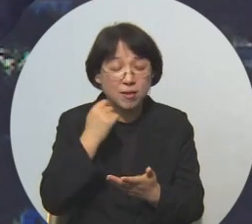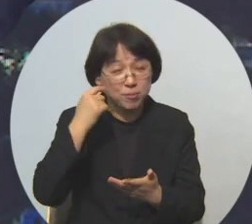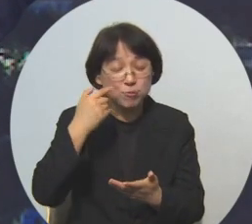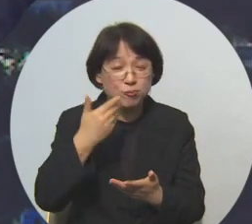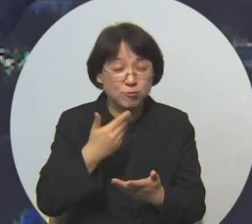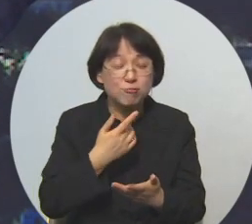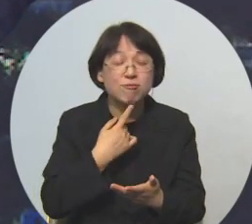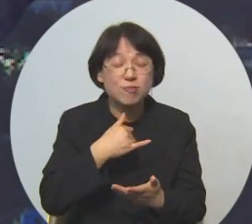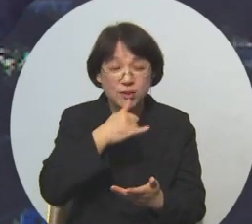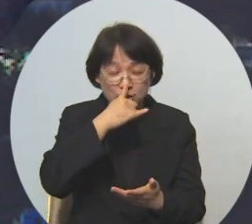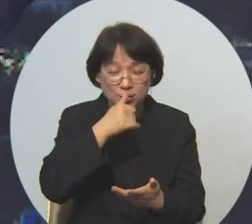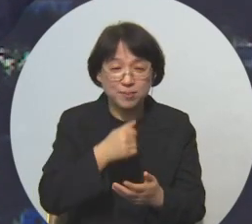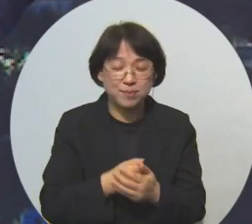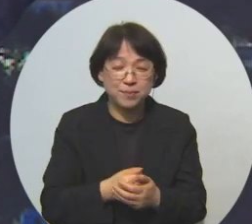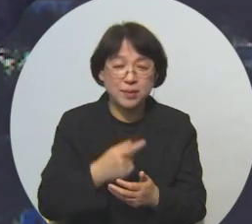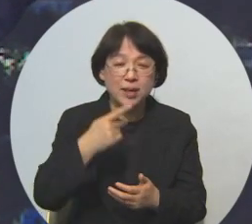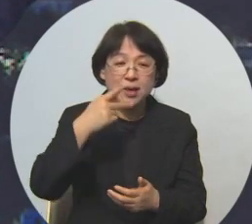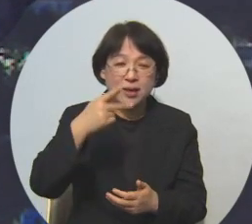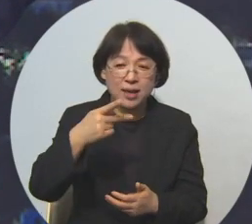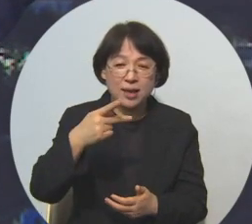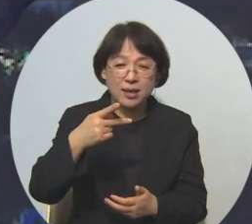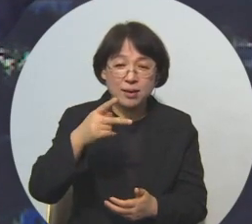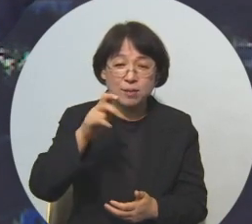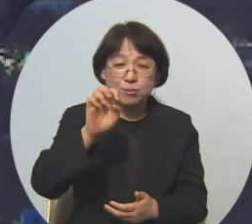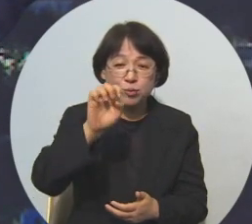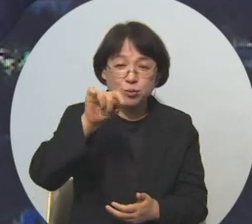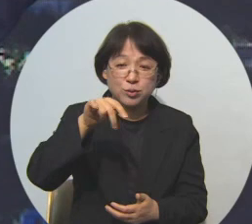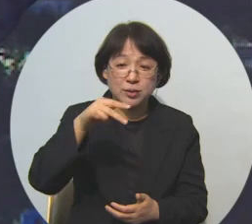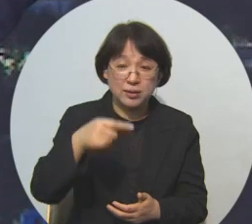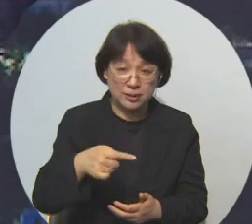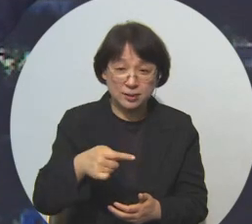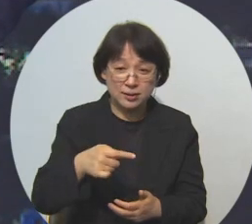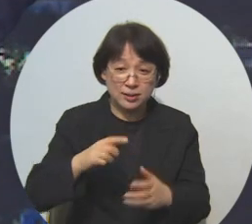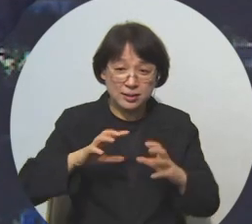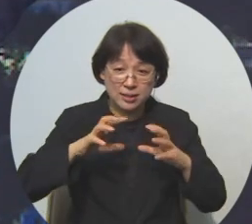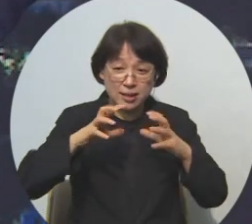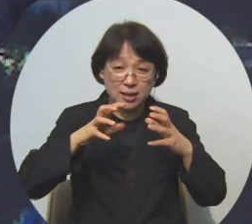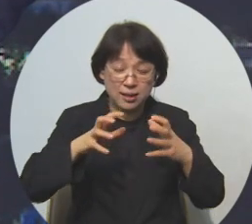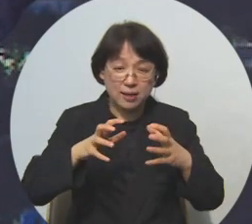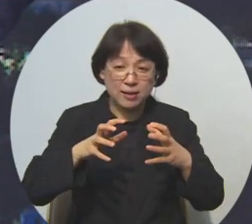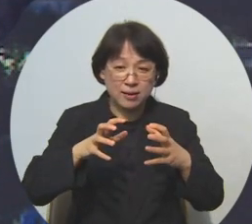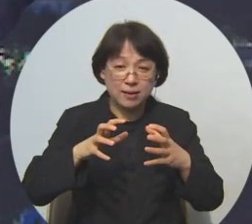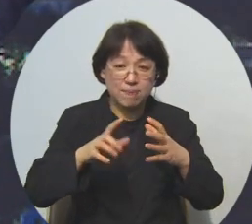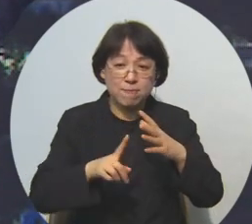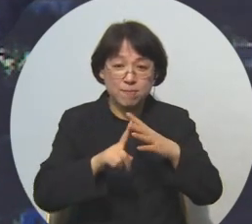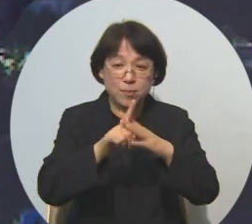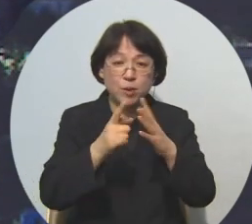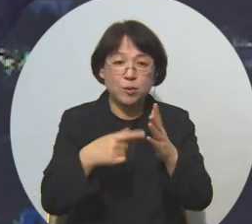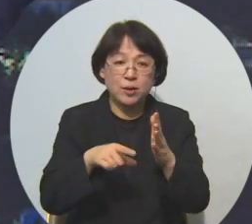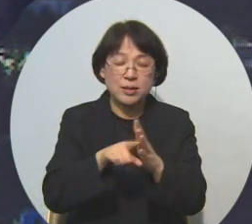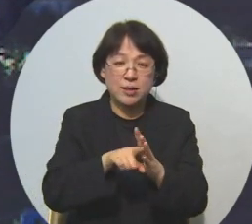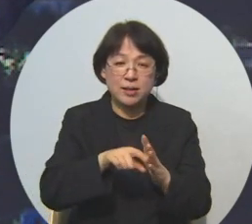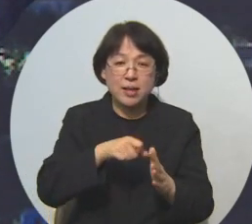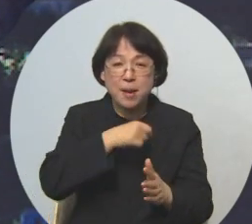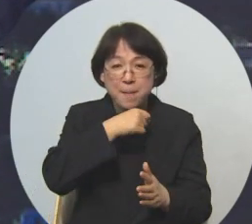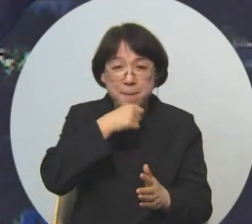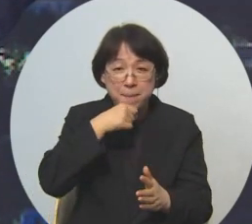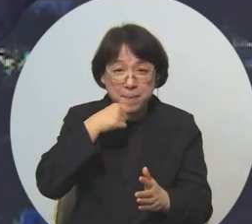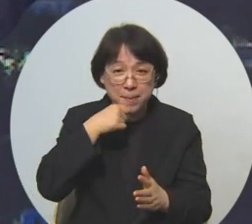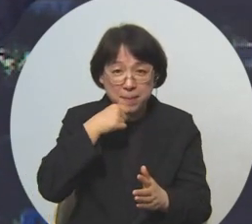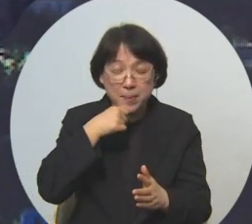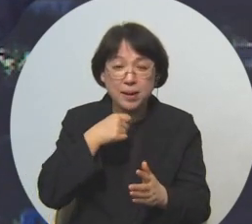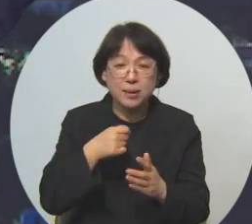세계화를 위해선 맛만큼이나 이미지도 중요하기 때문일 겁니다 대한민국 대표 음식들에